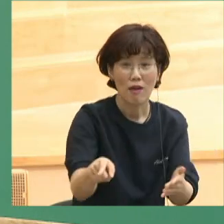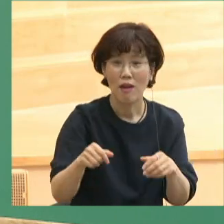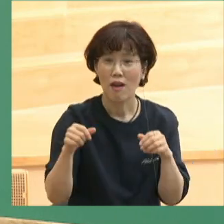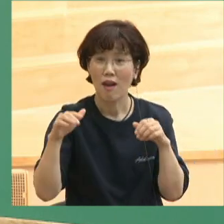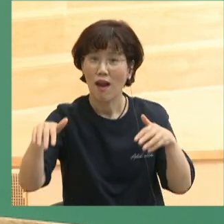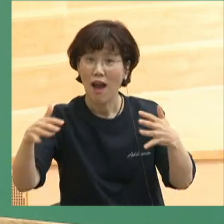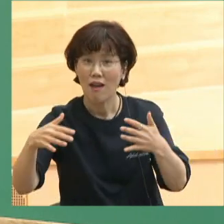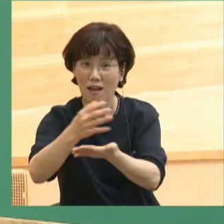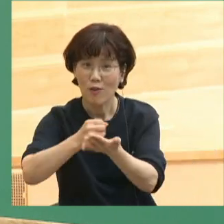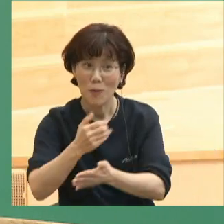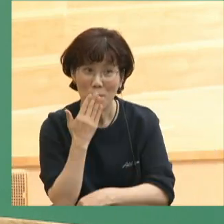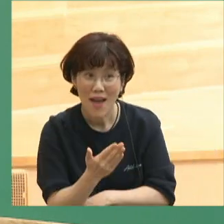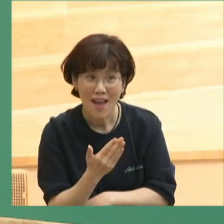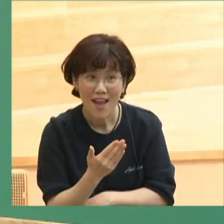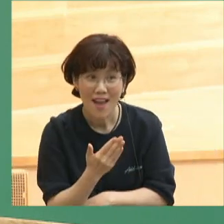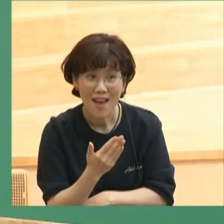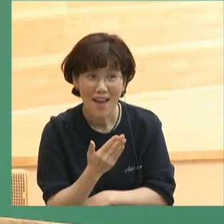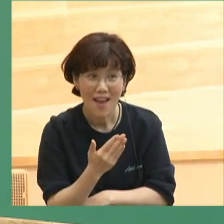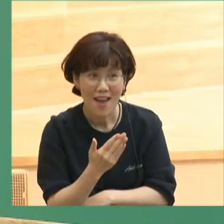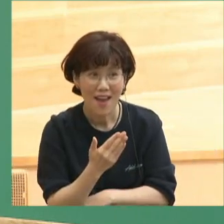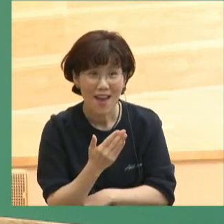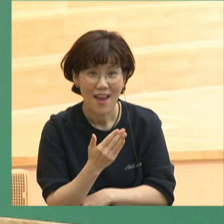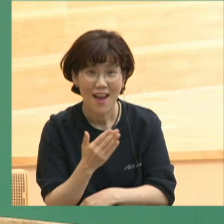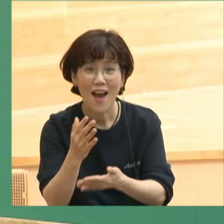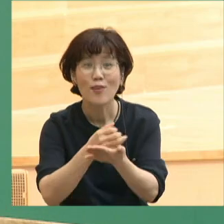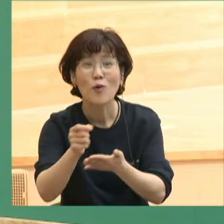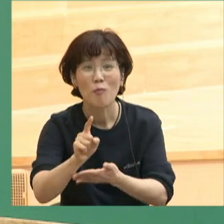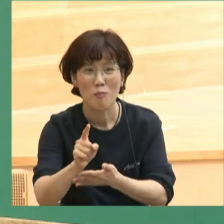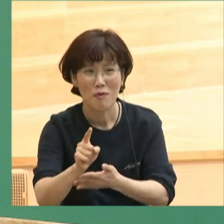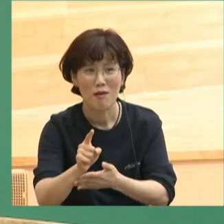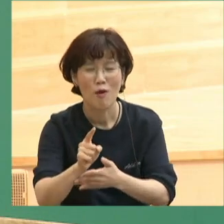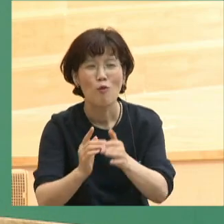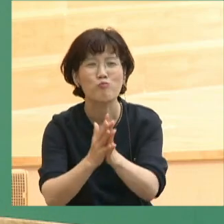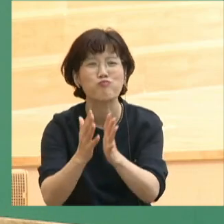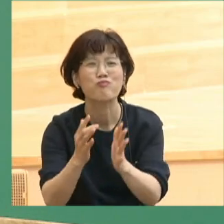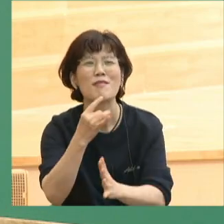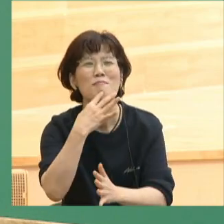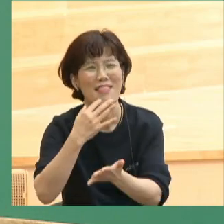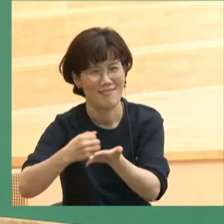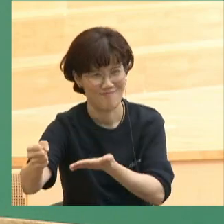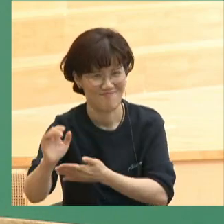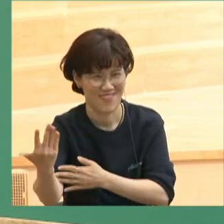수가 있습니까? 아, 거두기는 거두네. 잡초를 거두네, 잡초를.